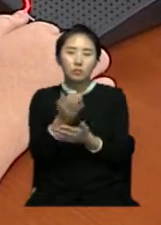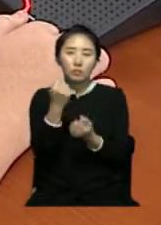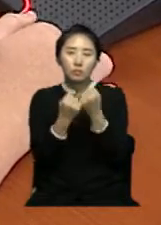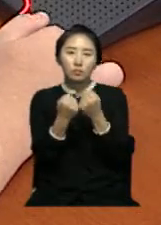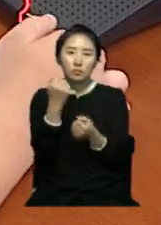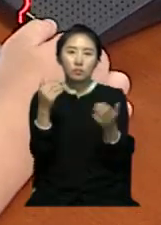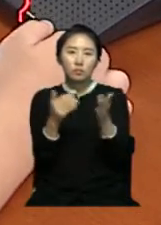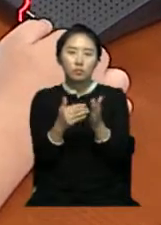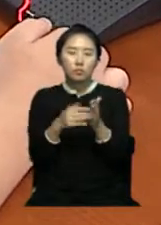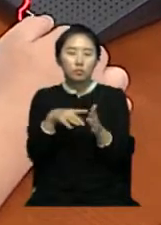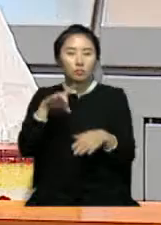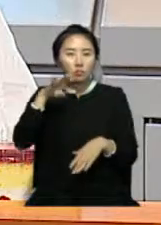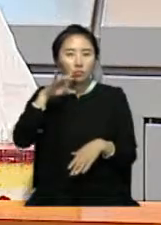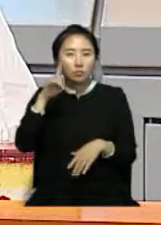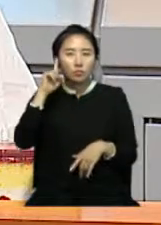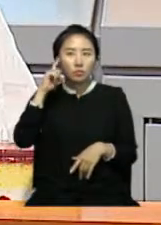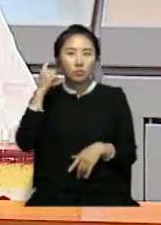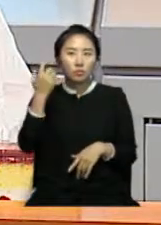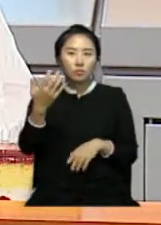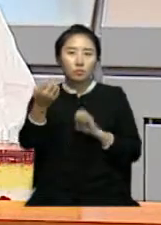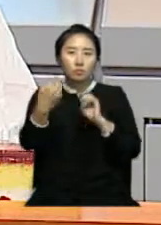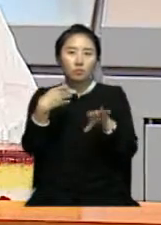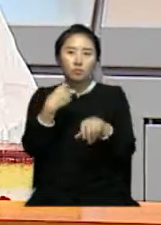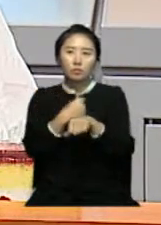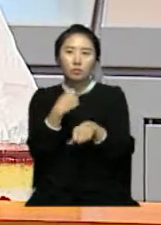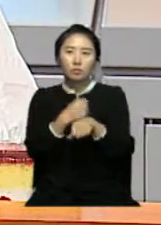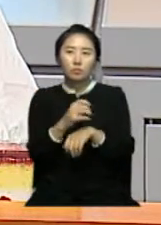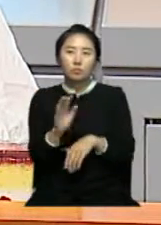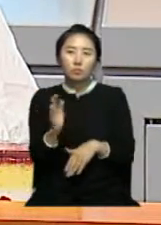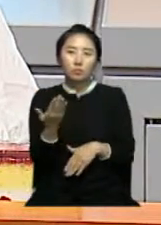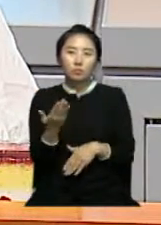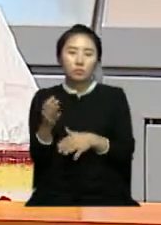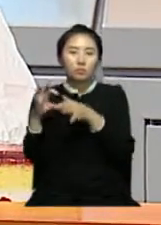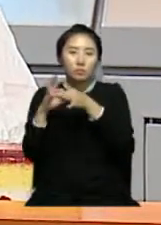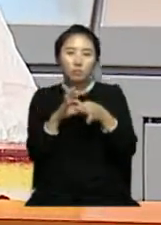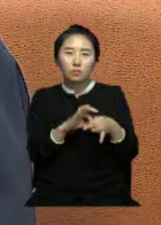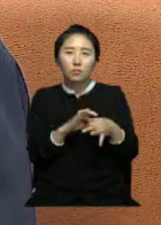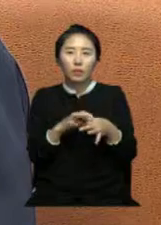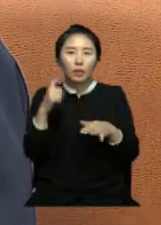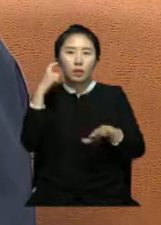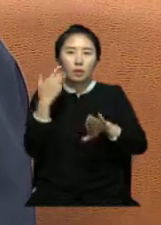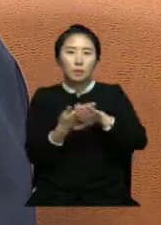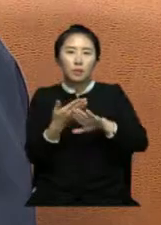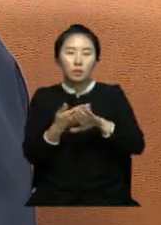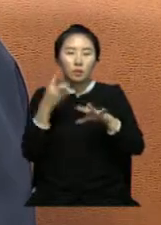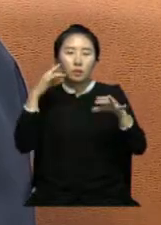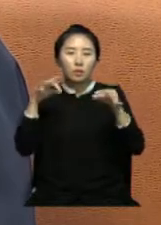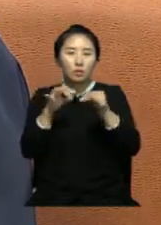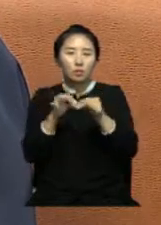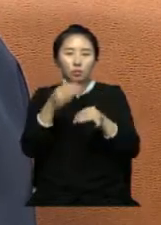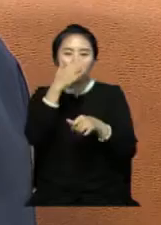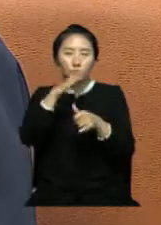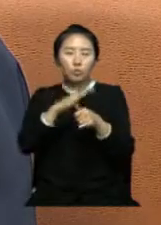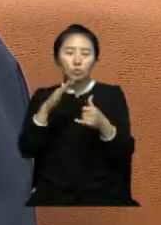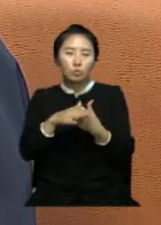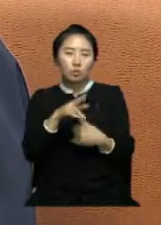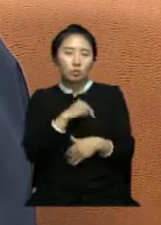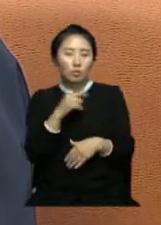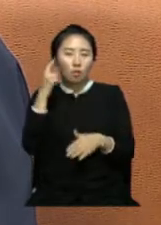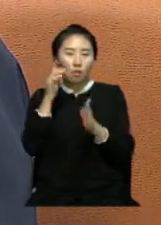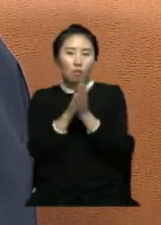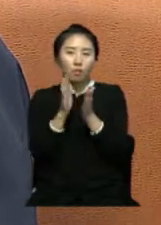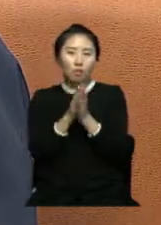끝나고 의문점에 대한 질의 답변이 이어집니다. 계속 이어진 찬반 토론. 청소년 의원들은 나름의 논리를